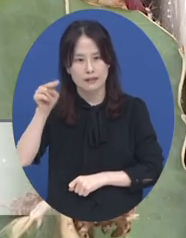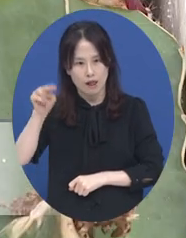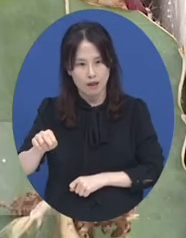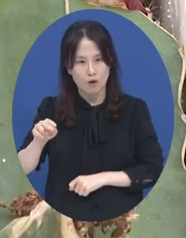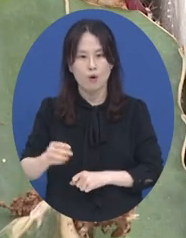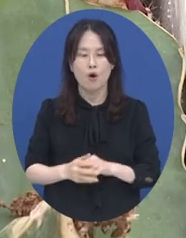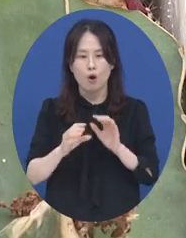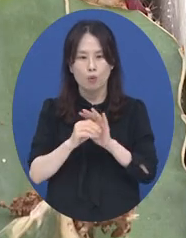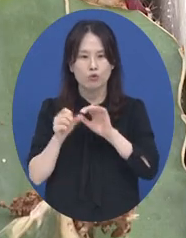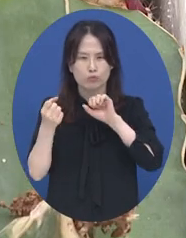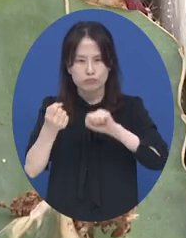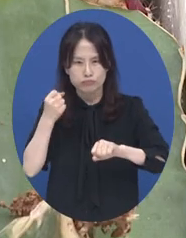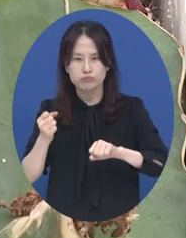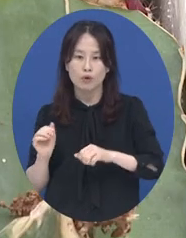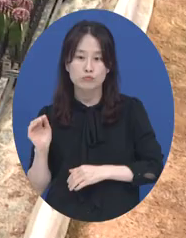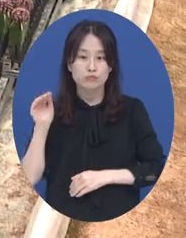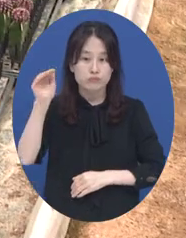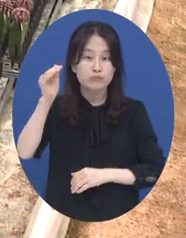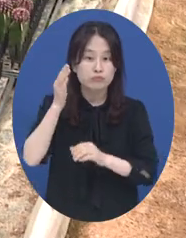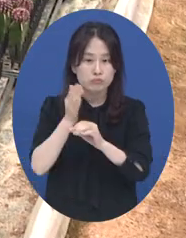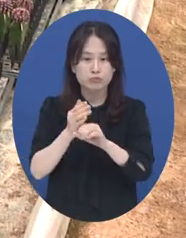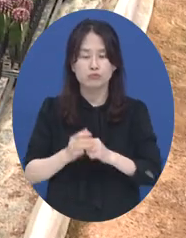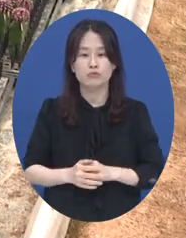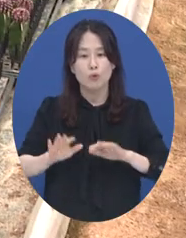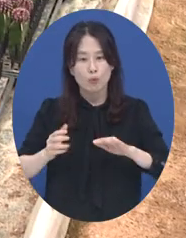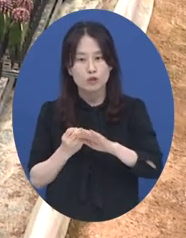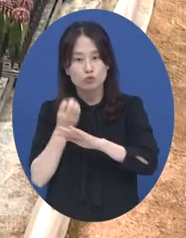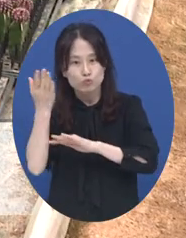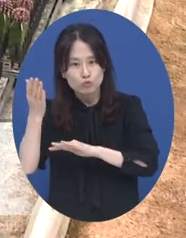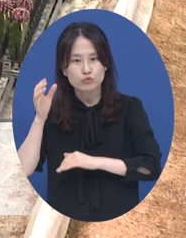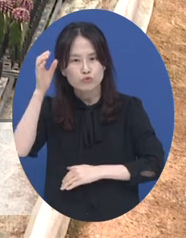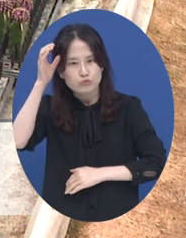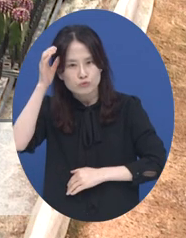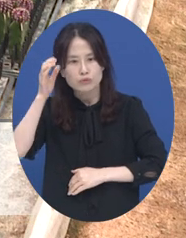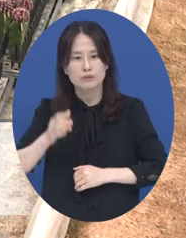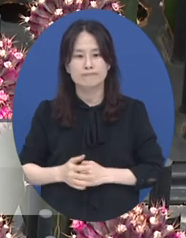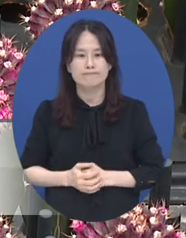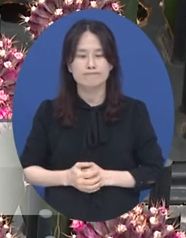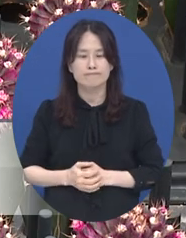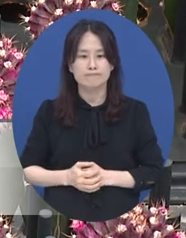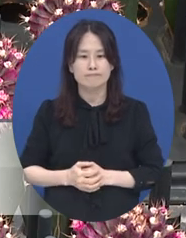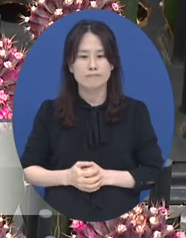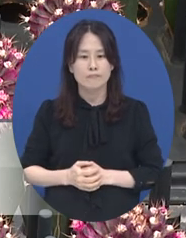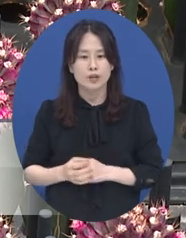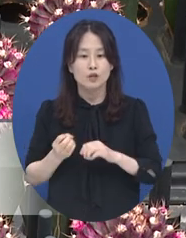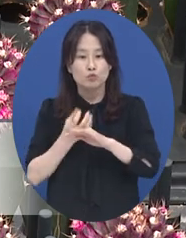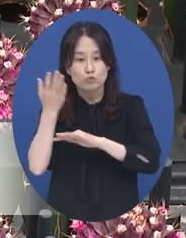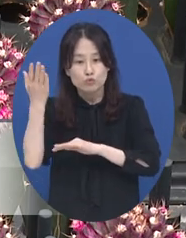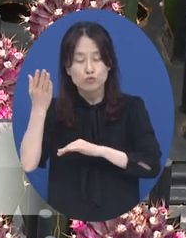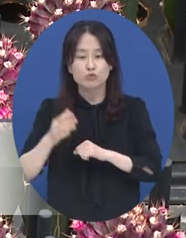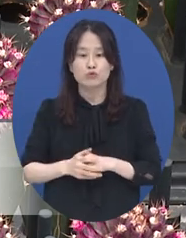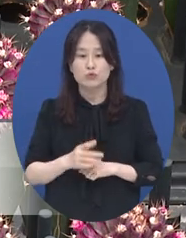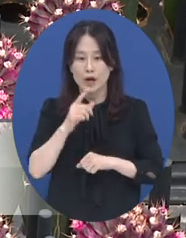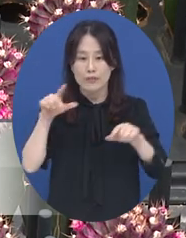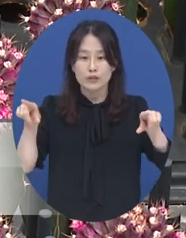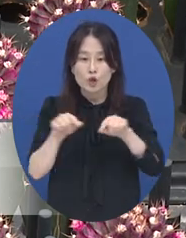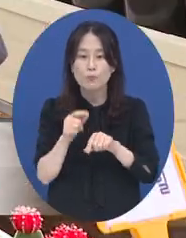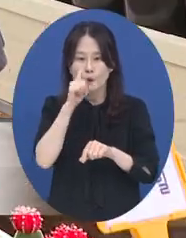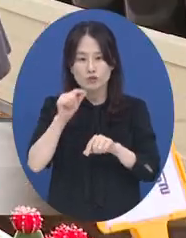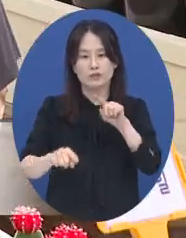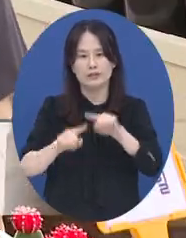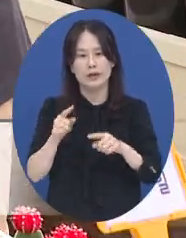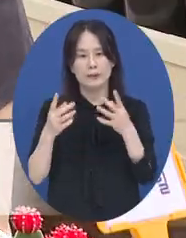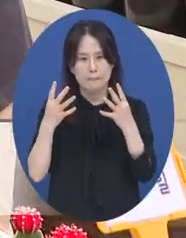성장세를 이어가고 있고 올해 수출 전망도 밝습니다 우리나라에서 수출하는 선인장 의 대부분을 차지하는 건 접목 선인장